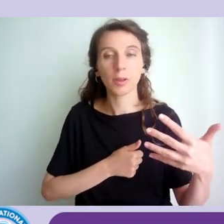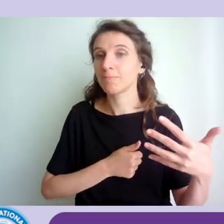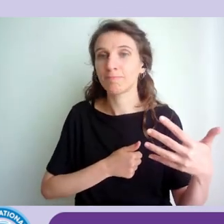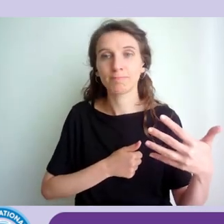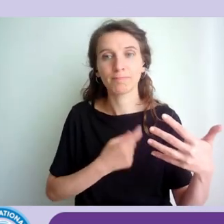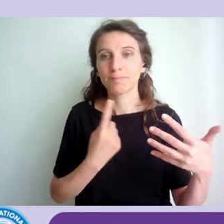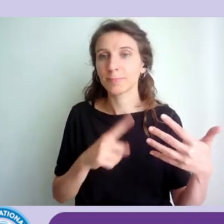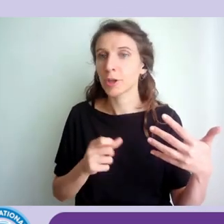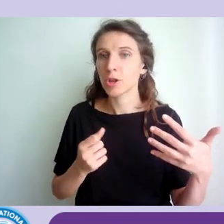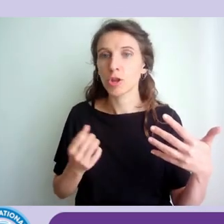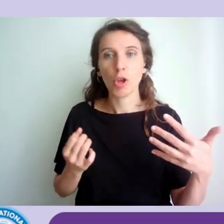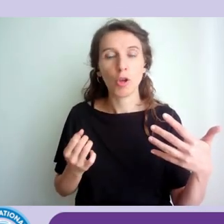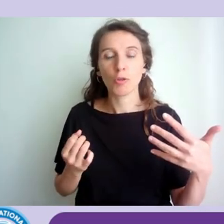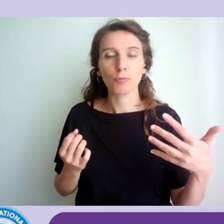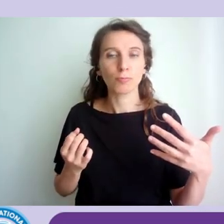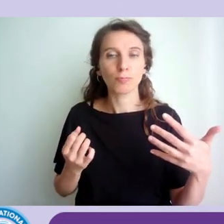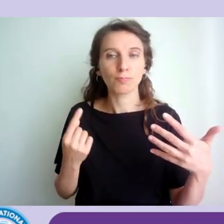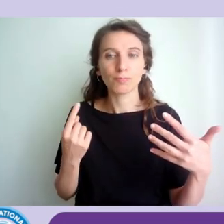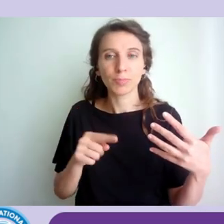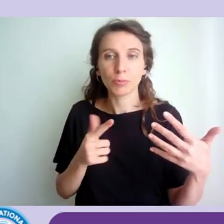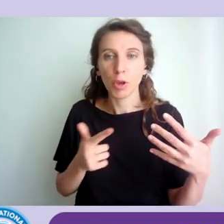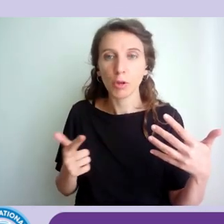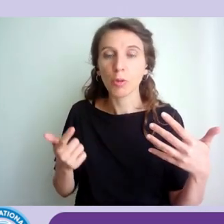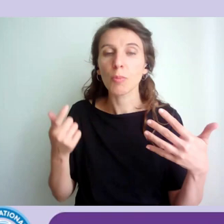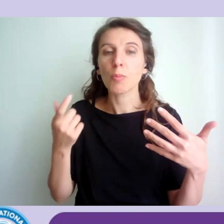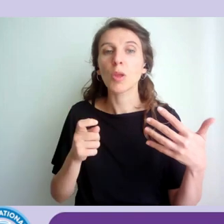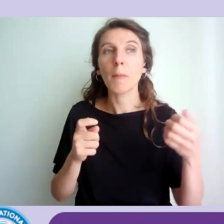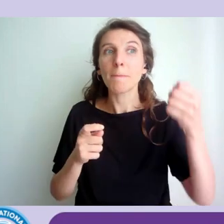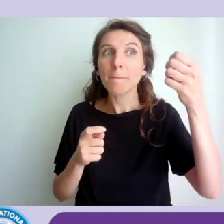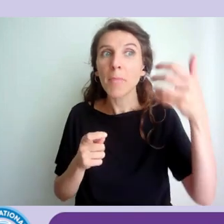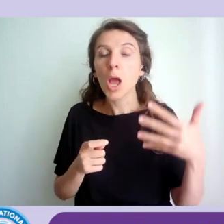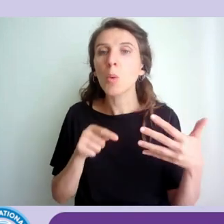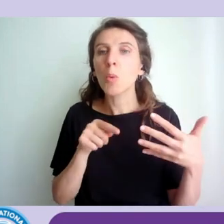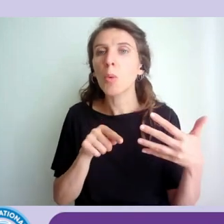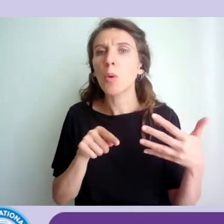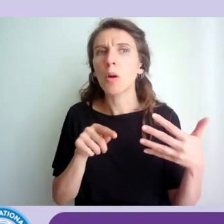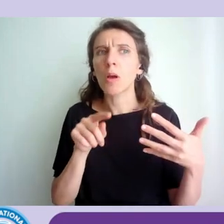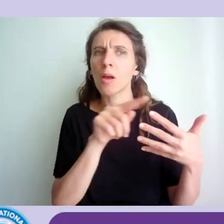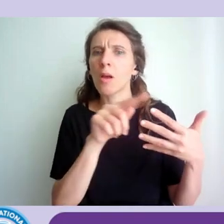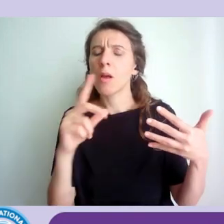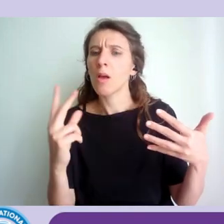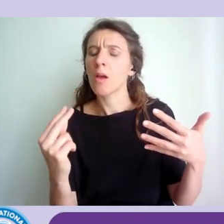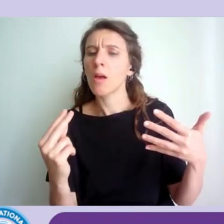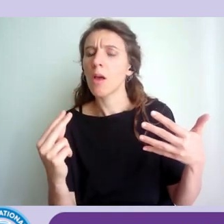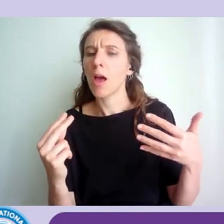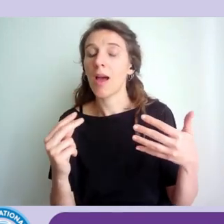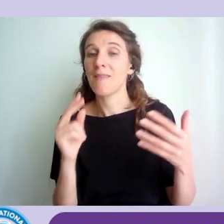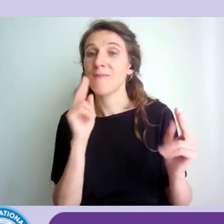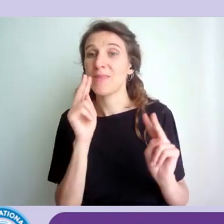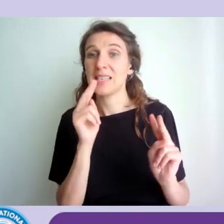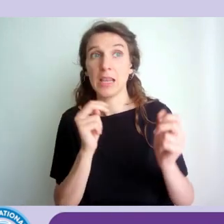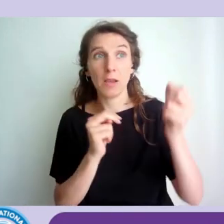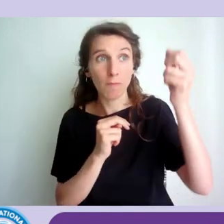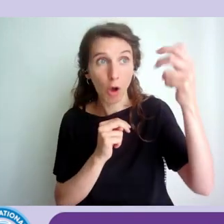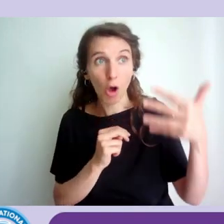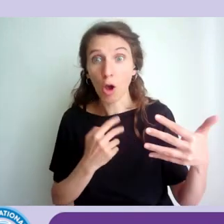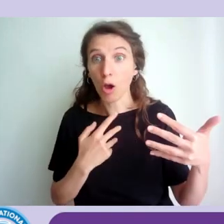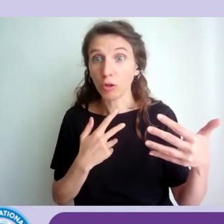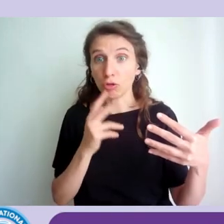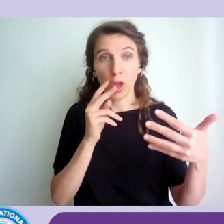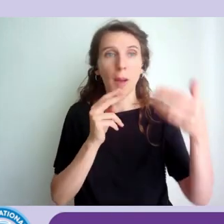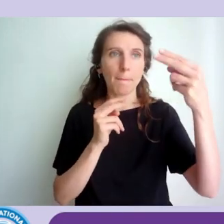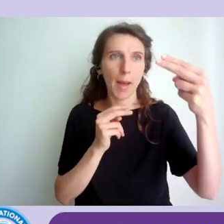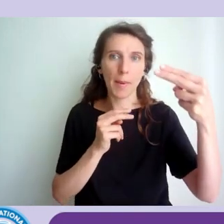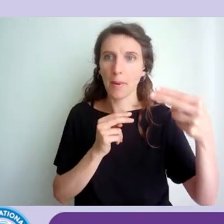accade perché magari il menù si apre come dire in tutt'altra visivamente si apre in maniera magari